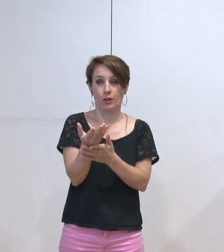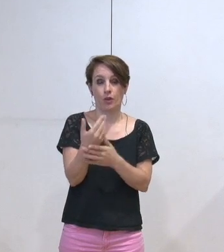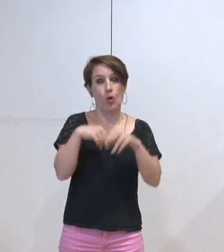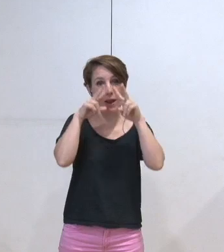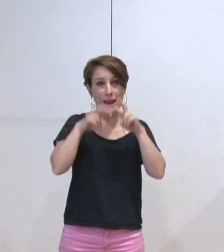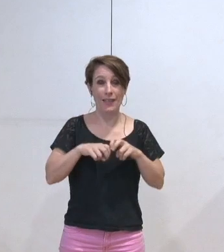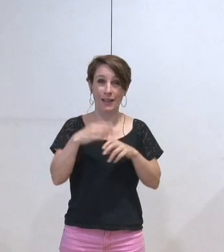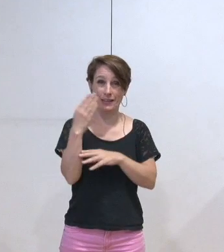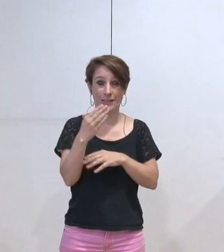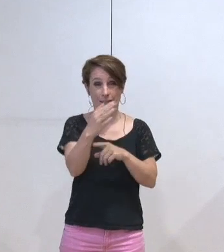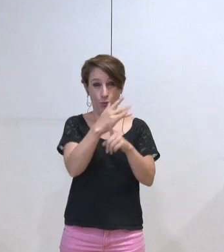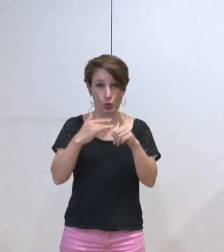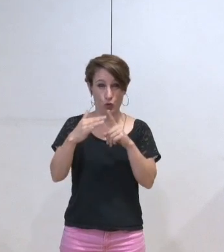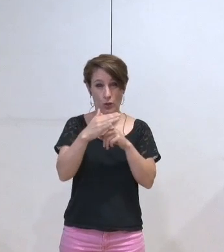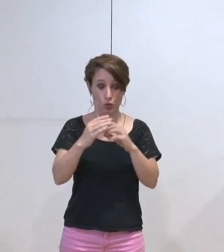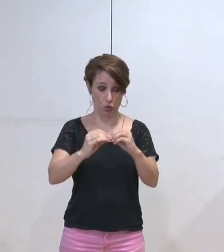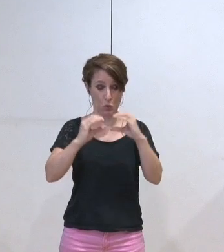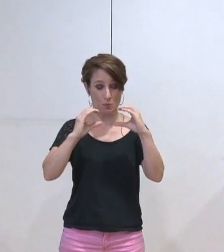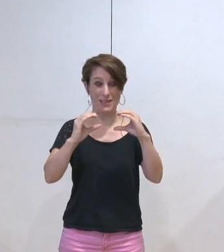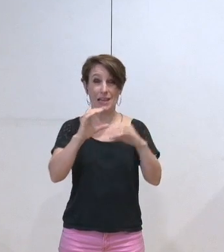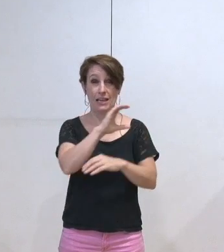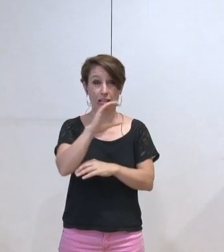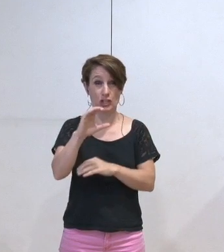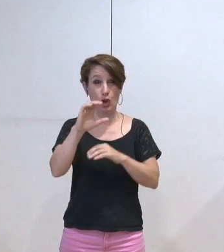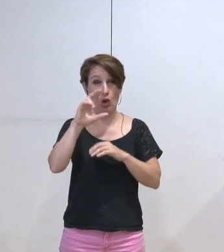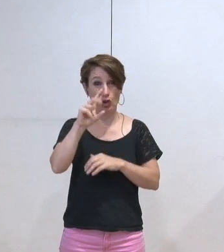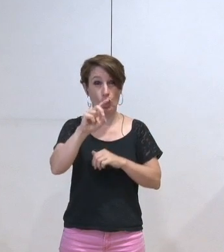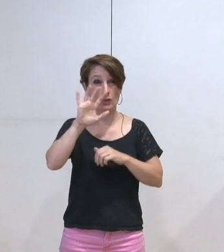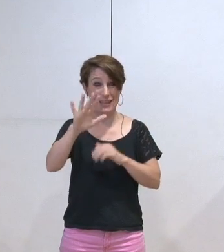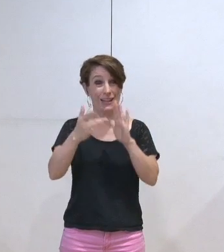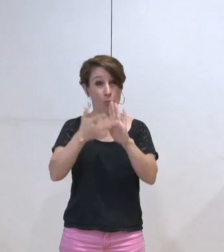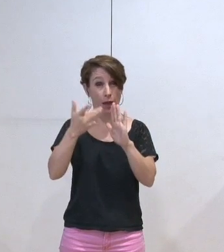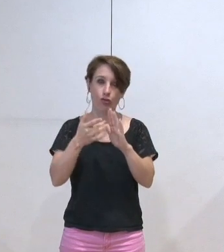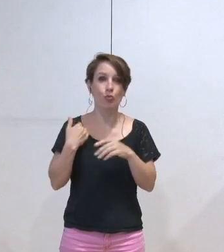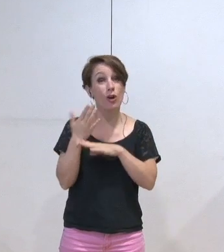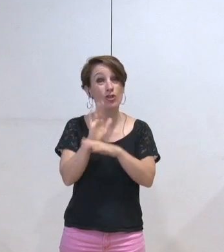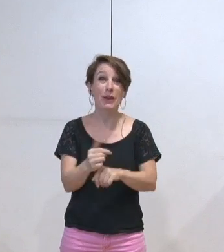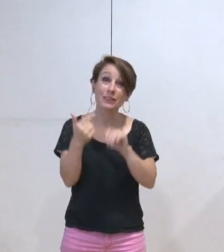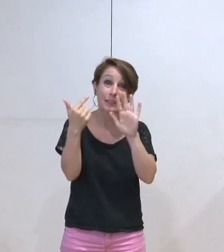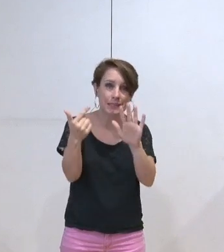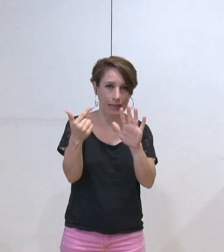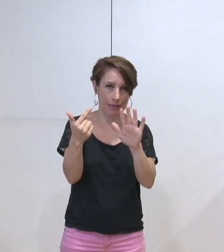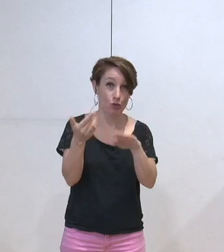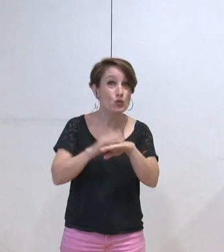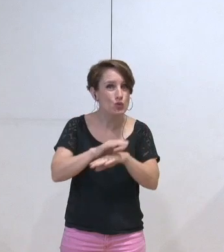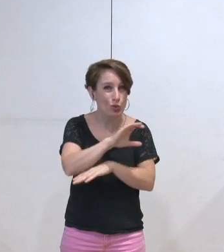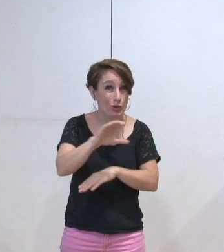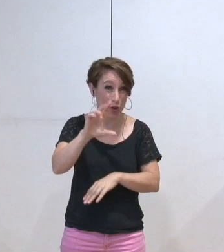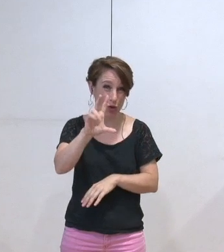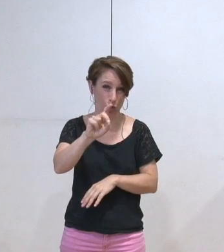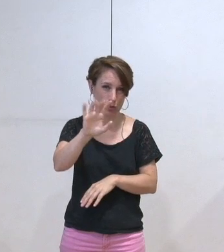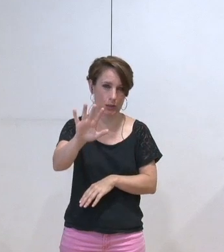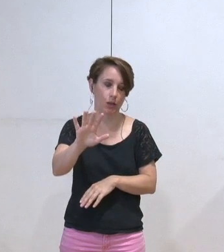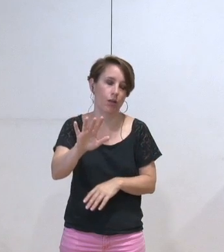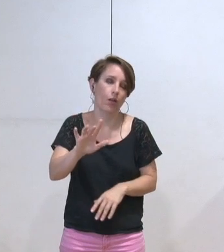besoins sociaux qui lui fait 135 pages et donc c'est un temps bien trop court pour présenter l'intégralité du travail